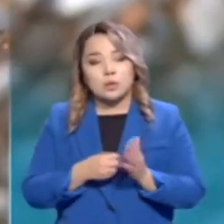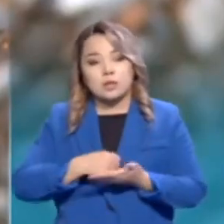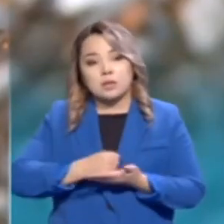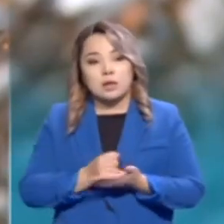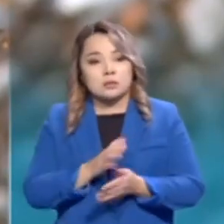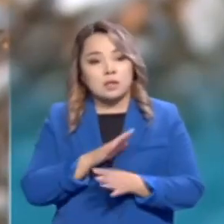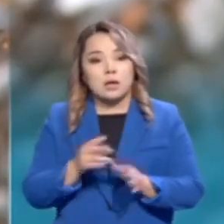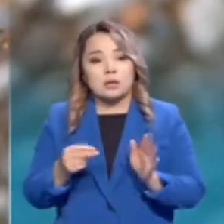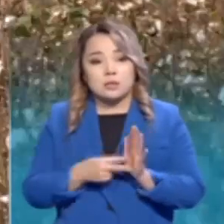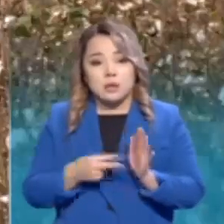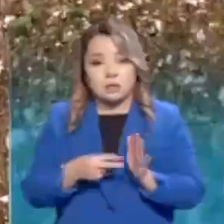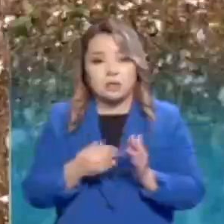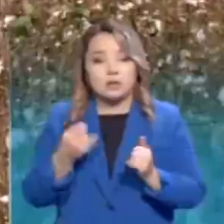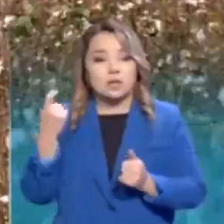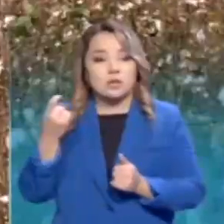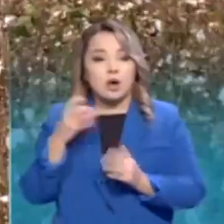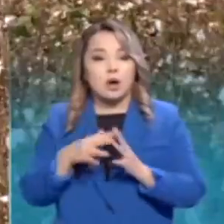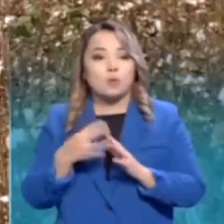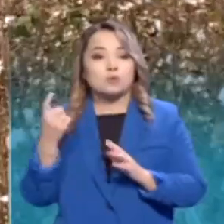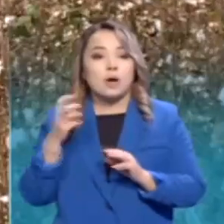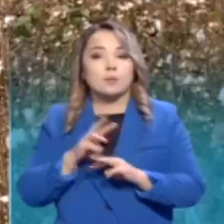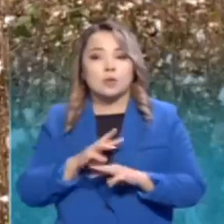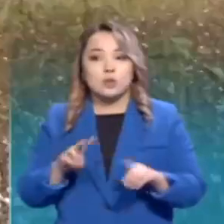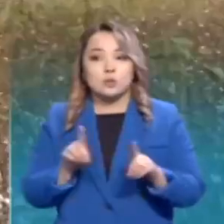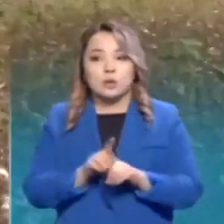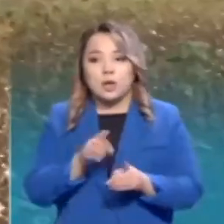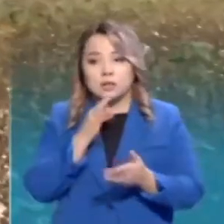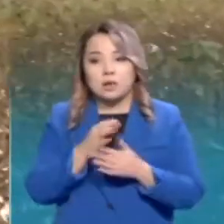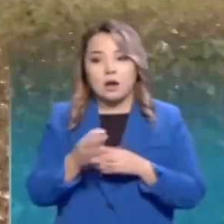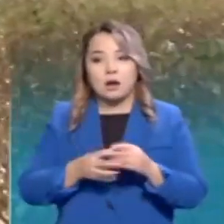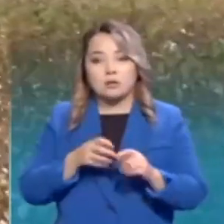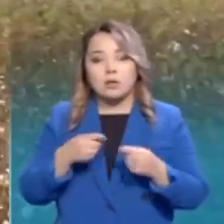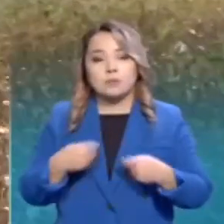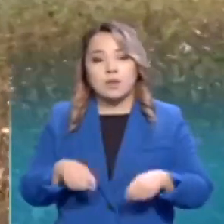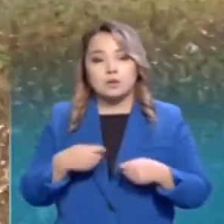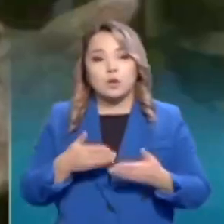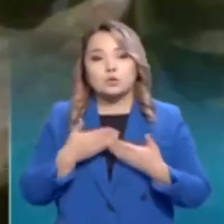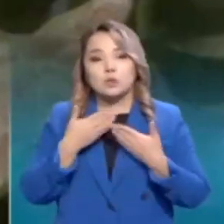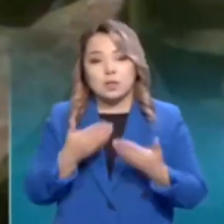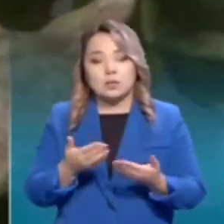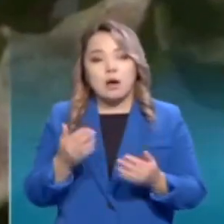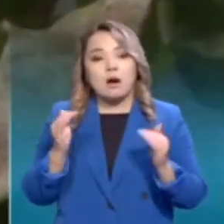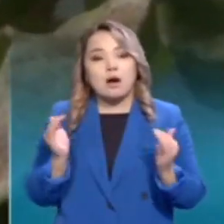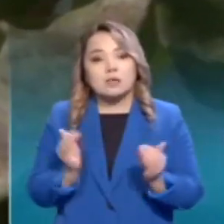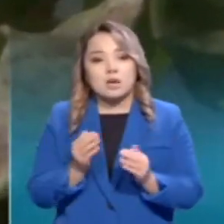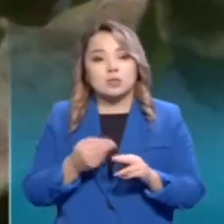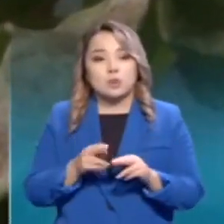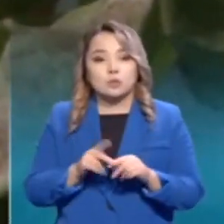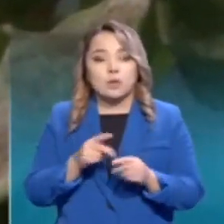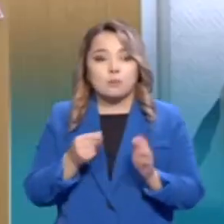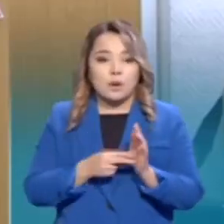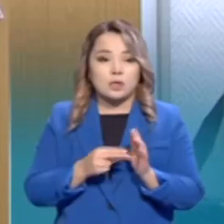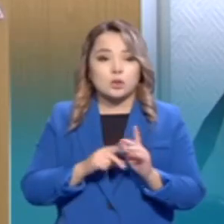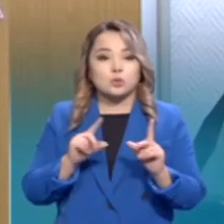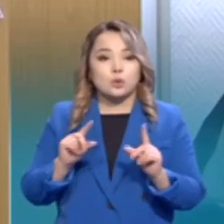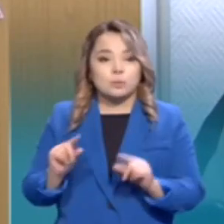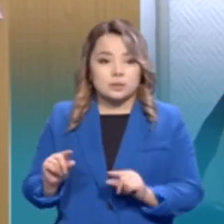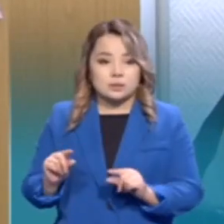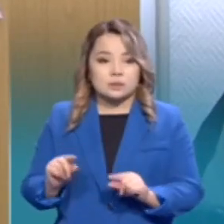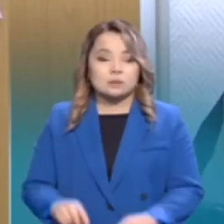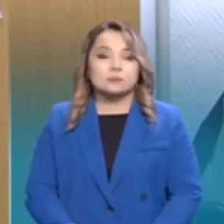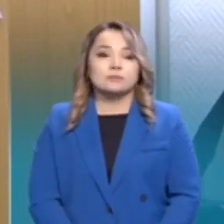нақтыланбаған. Бұл бейғамдыққа ауыл шаруашылығы министрінің айтуынша әлемдік нарықта сұраныс аз болғандықтан баға да төмен.